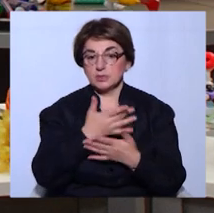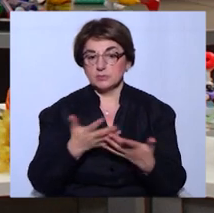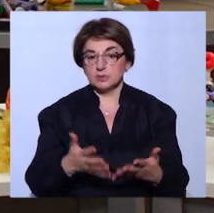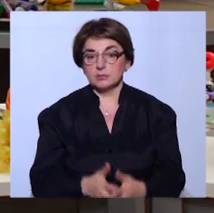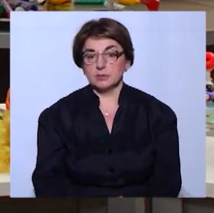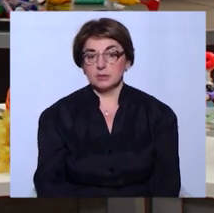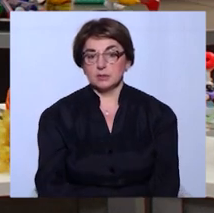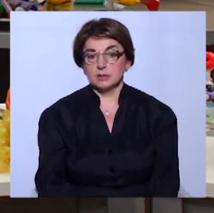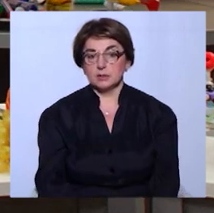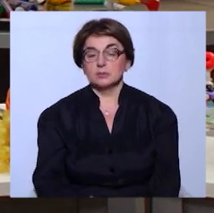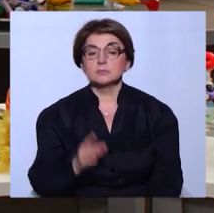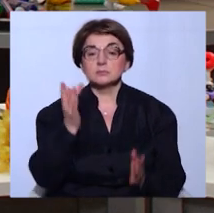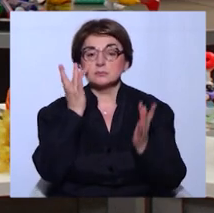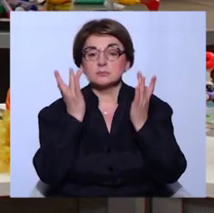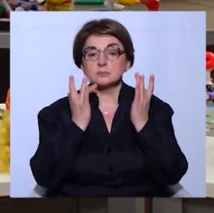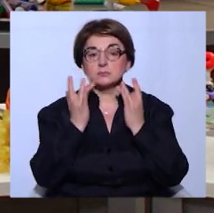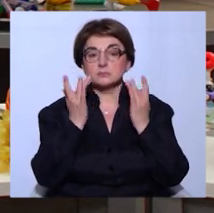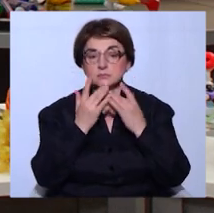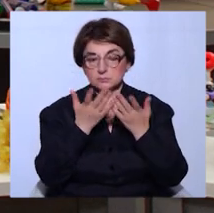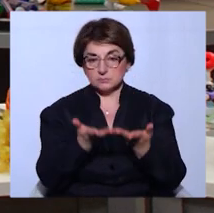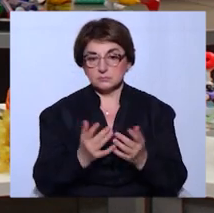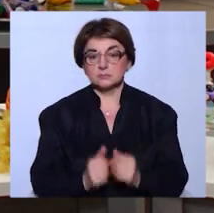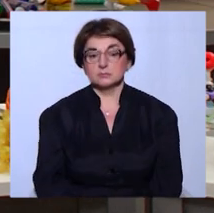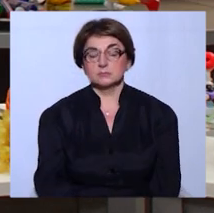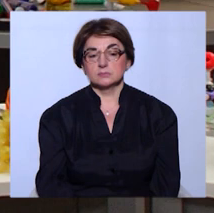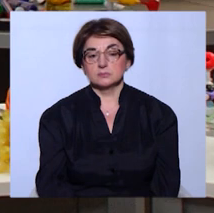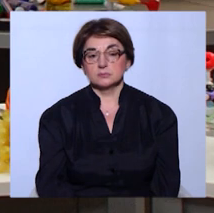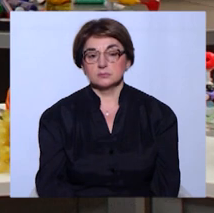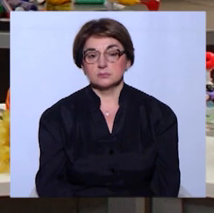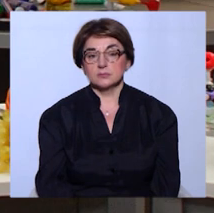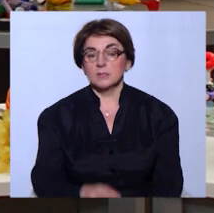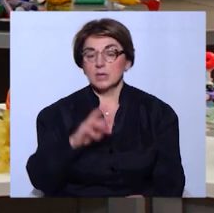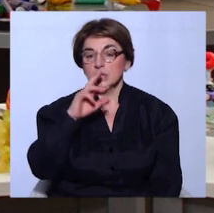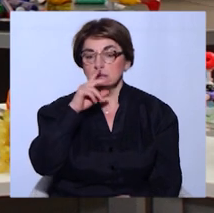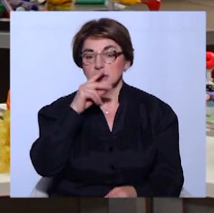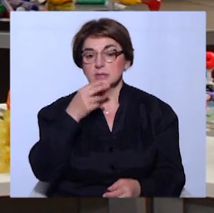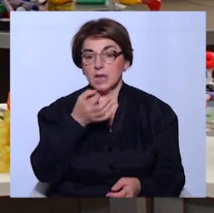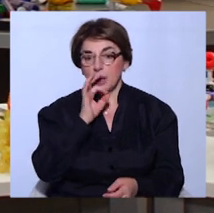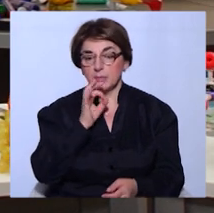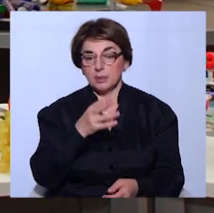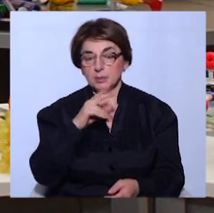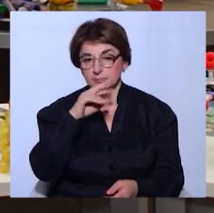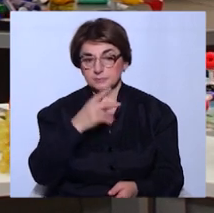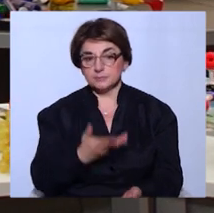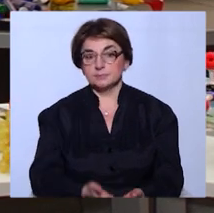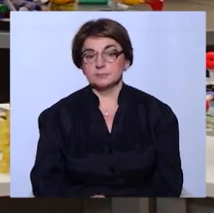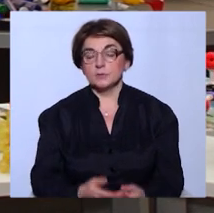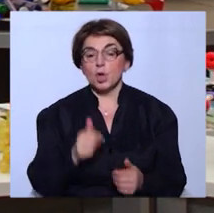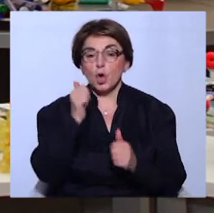კოსმეტიკა, პარფიუმერია, მედიკამენტები და ასე შემდეგ. ანუ ყოველდღურად